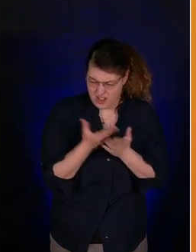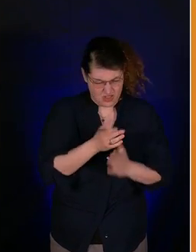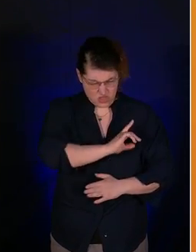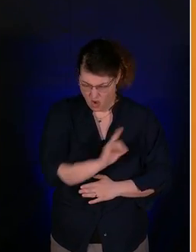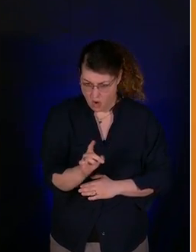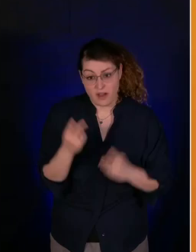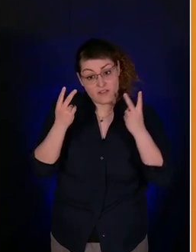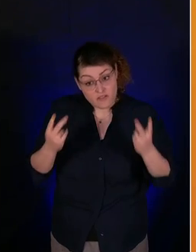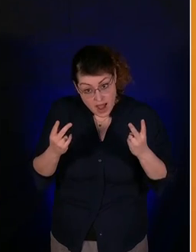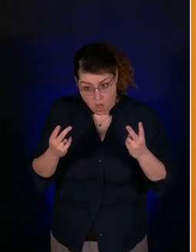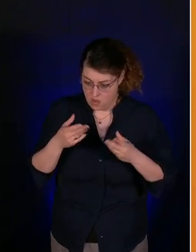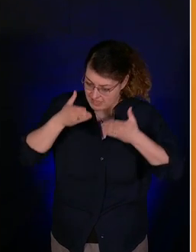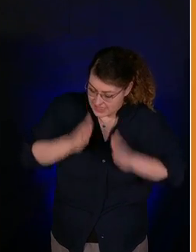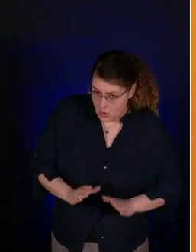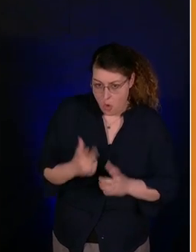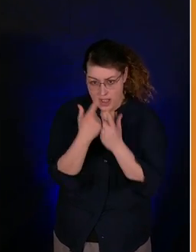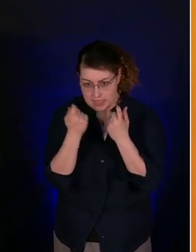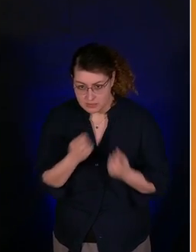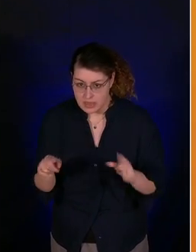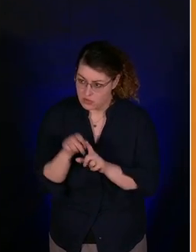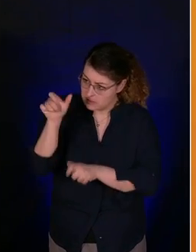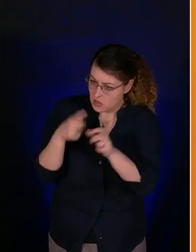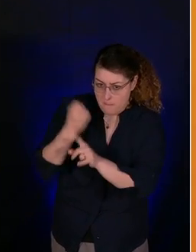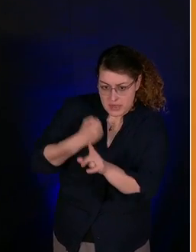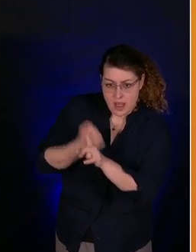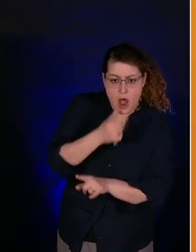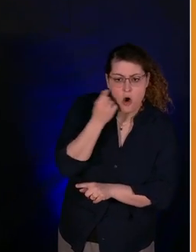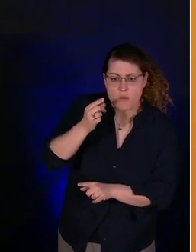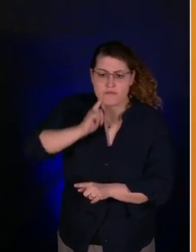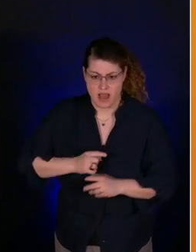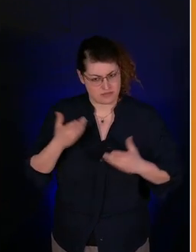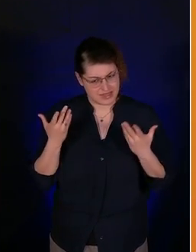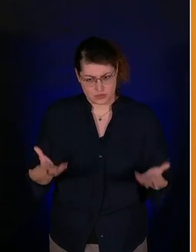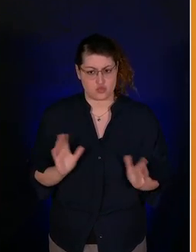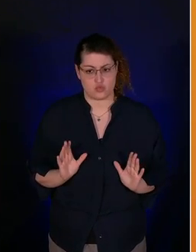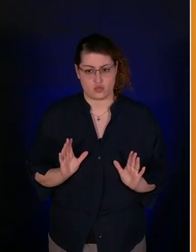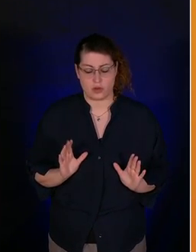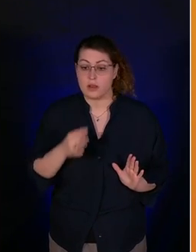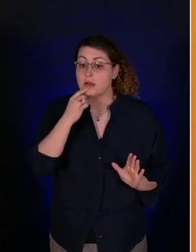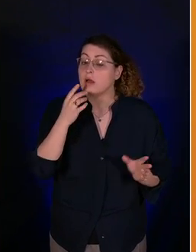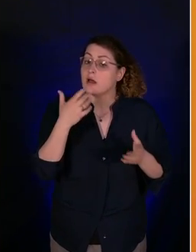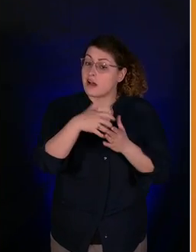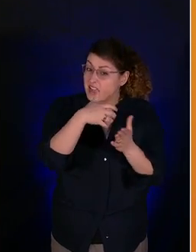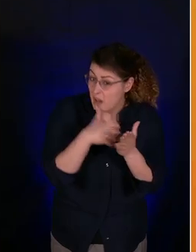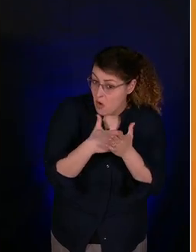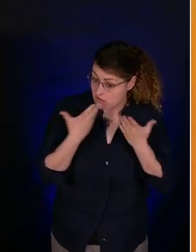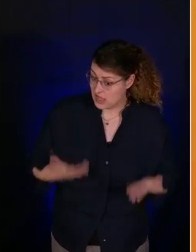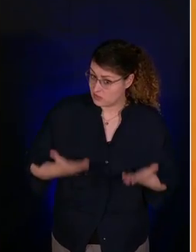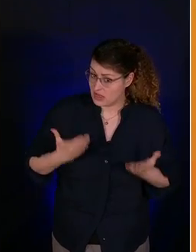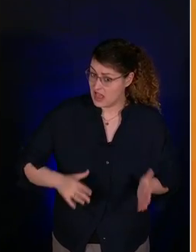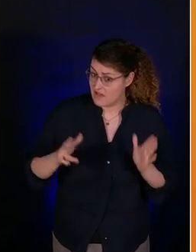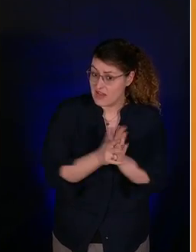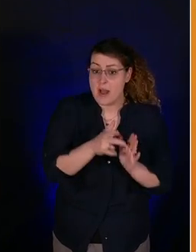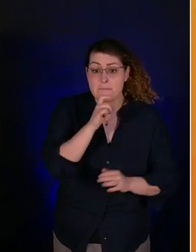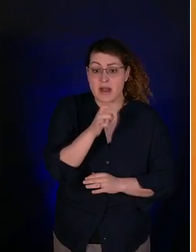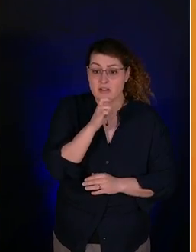décisions, leur respect et surtout nos militantes et nos militants. Le rapport d'actualité n'a pas été validé,